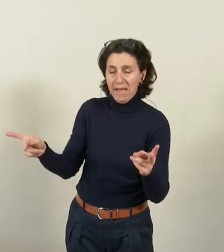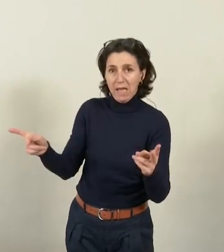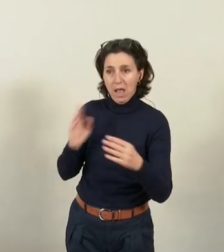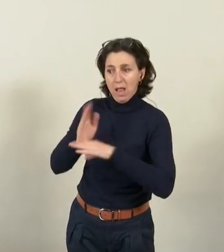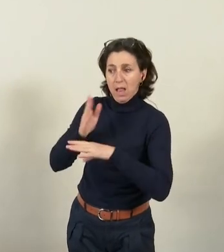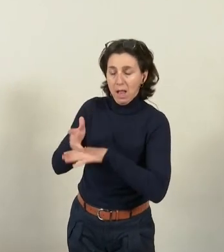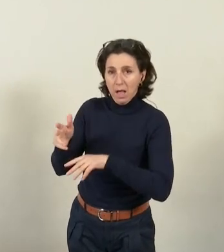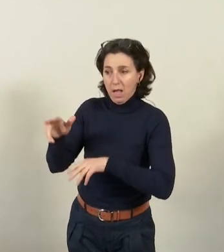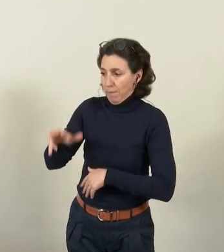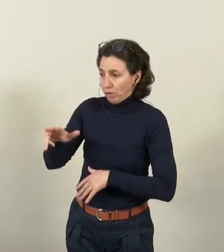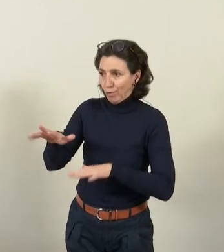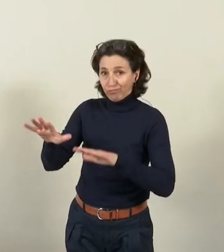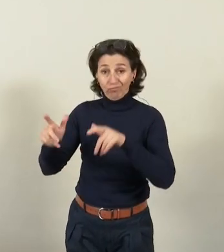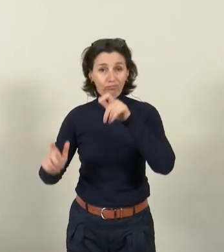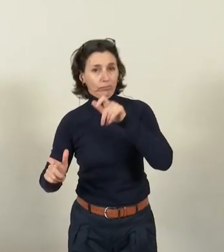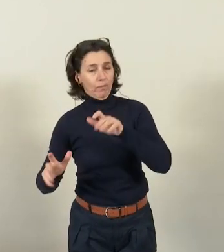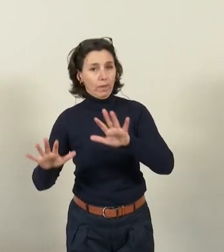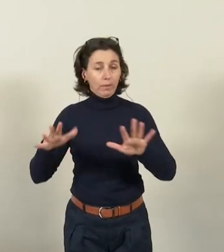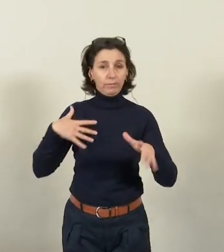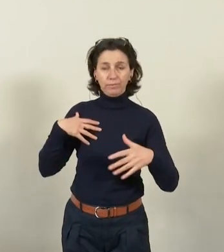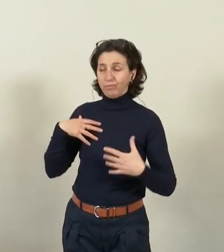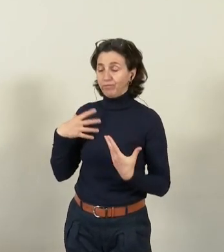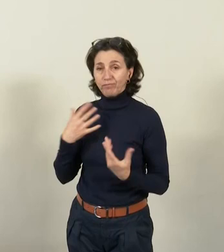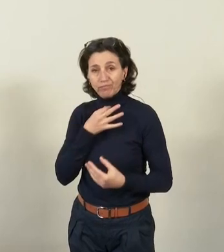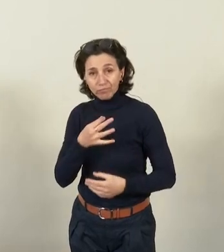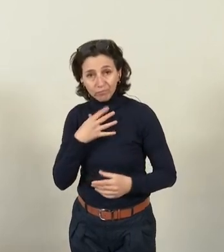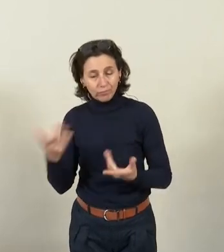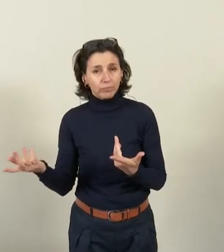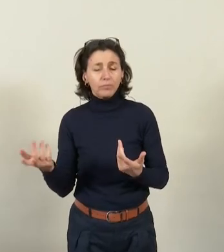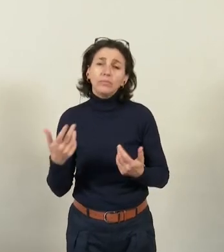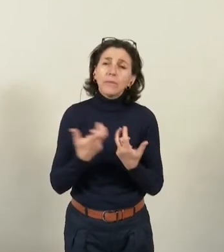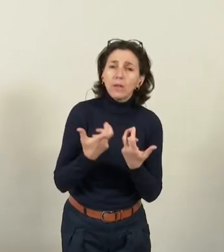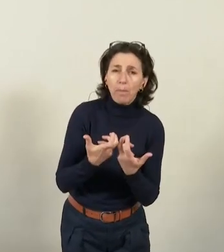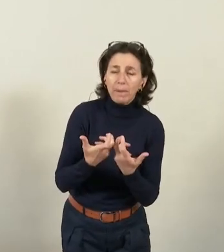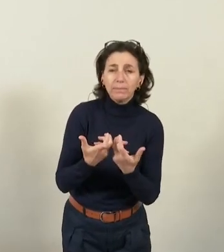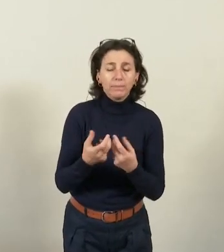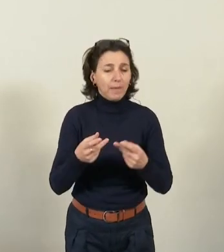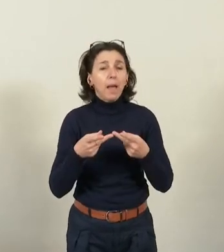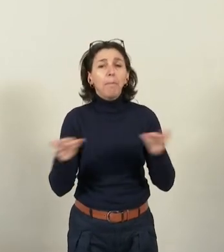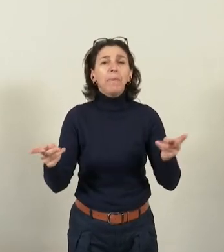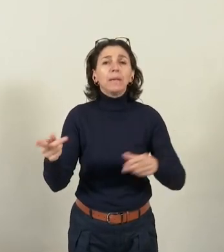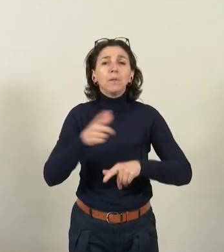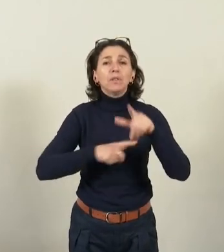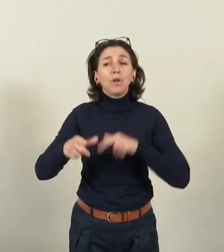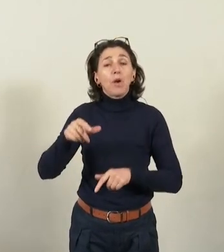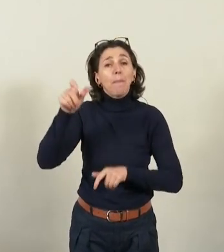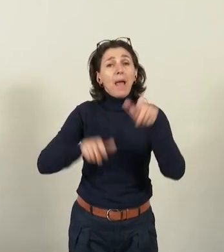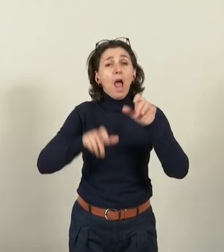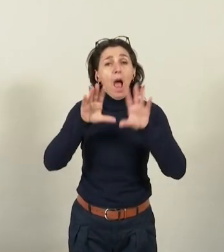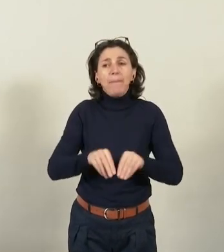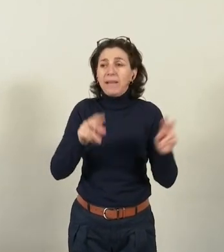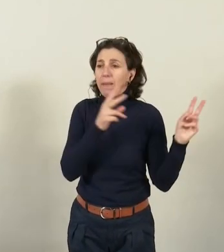que par exemple vous vous accordez un permis de louer à à cette habitante de mistral qui demande à ses